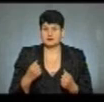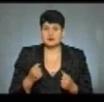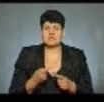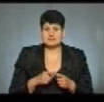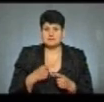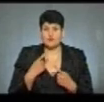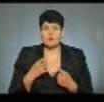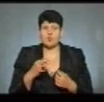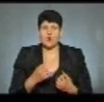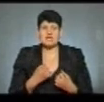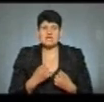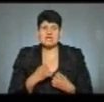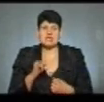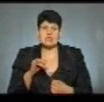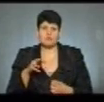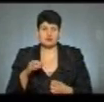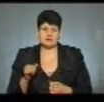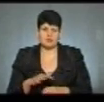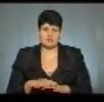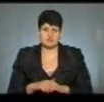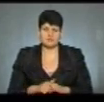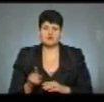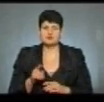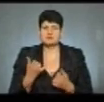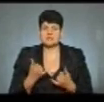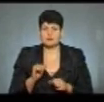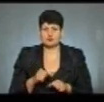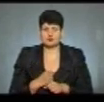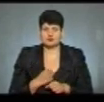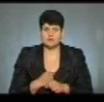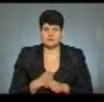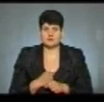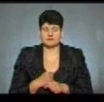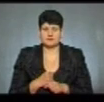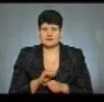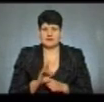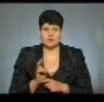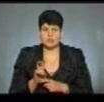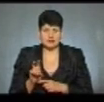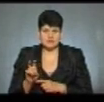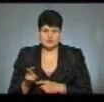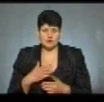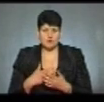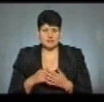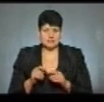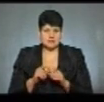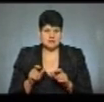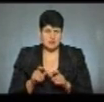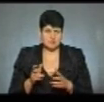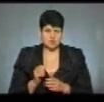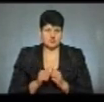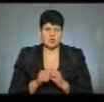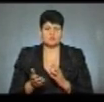про імунітет самого населення. Що ми зараз можемо зробити? Так, не відвідувати громадські заклади